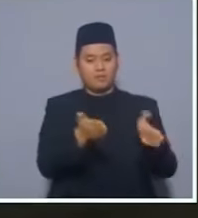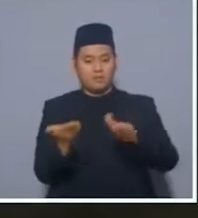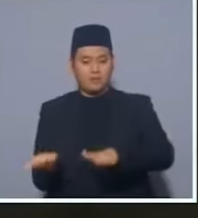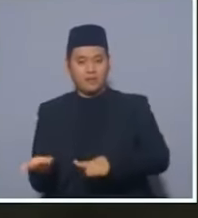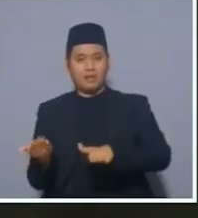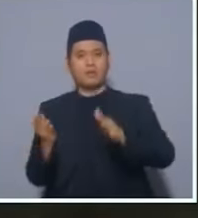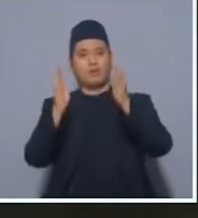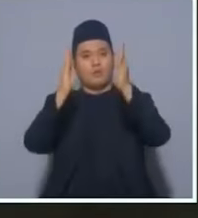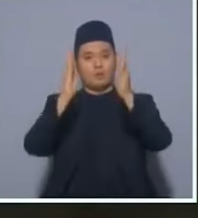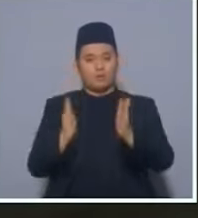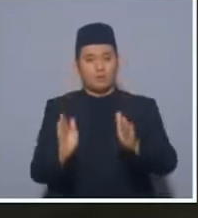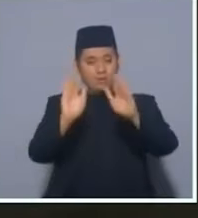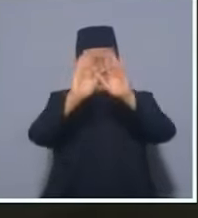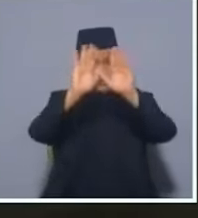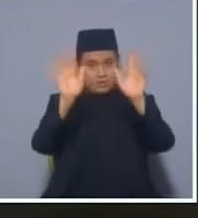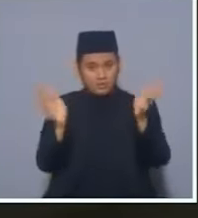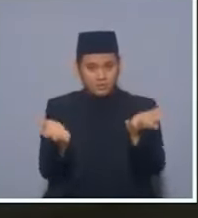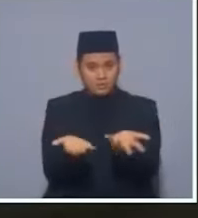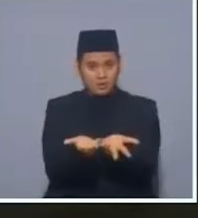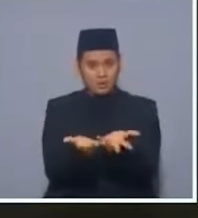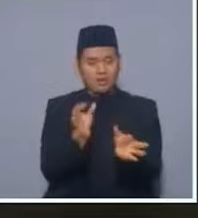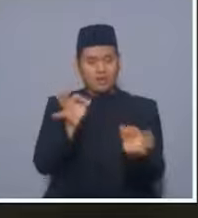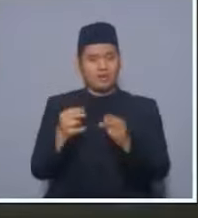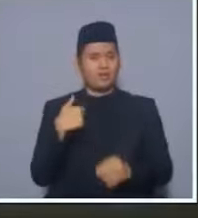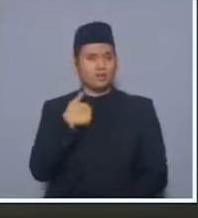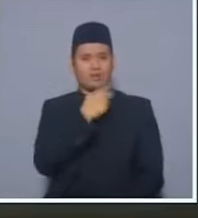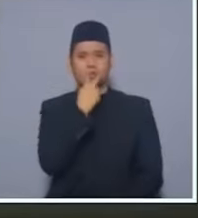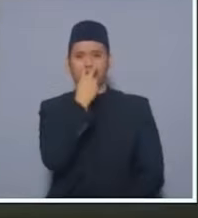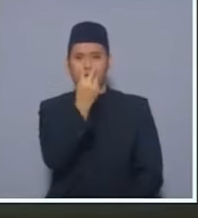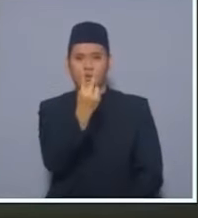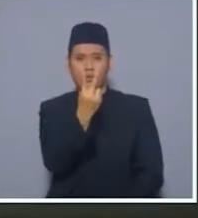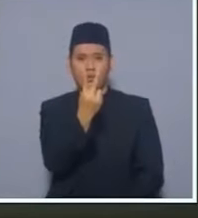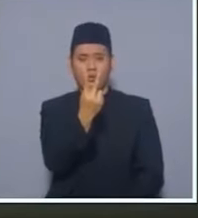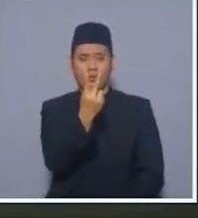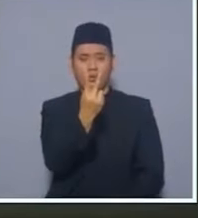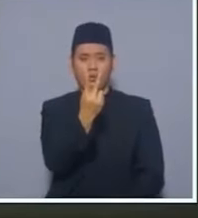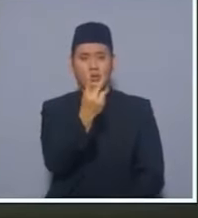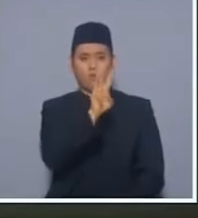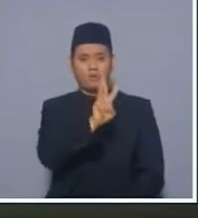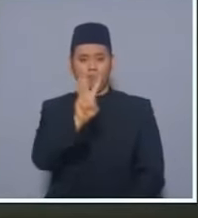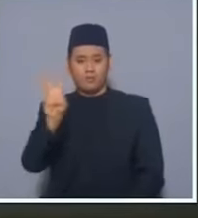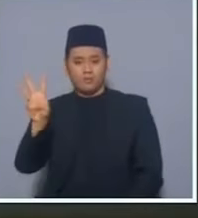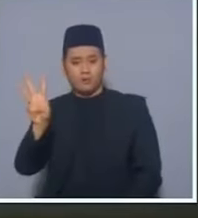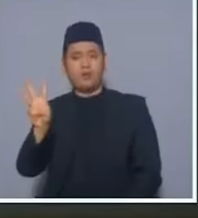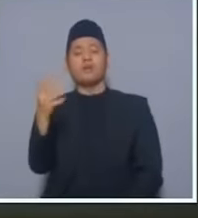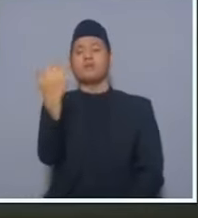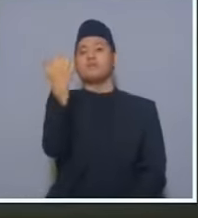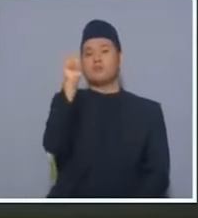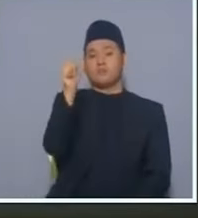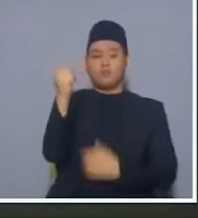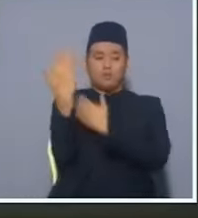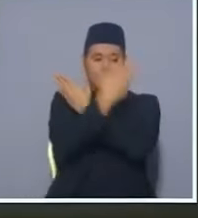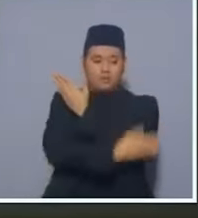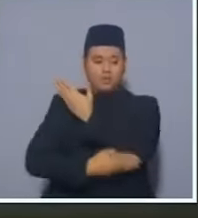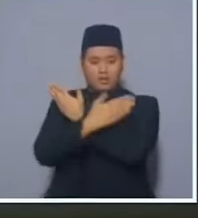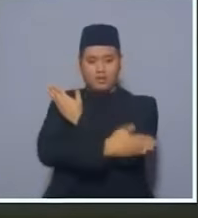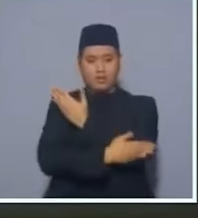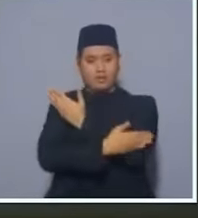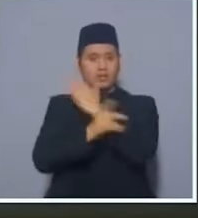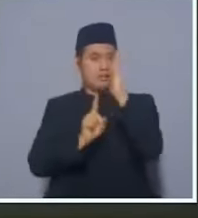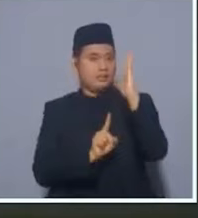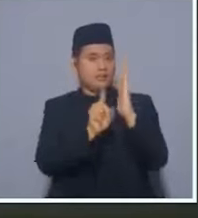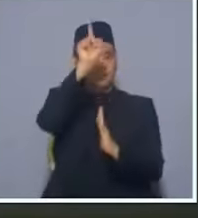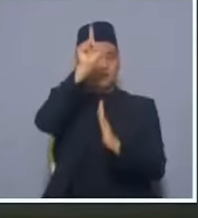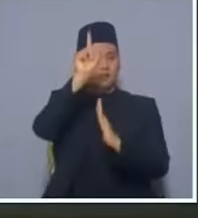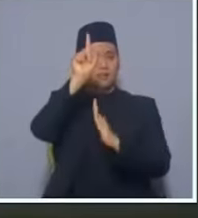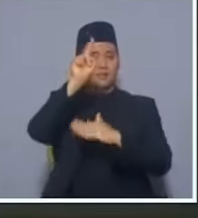dunia. Dan kalau kita pergi kepada website itu, kita akan dapati 10 negara yang paling tinggi jangkitannya,